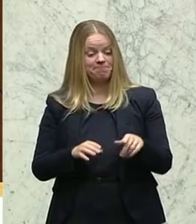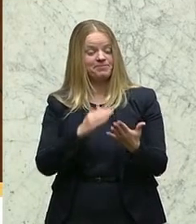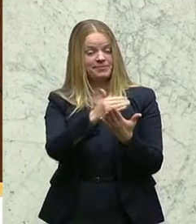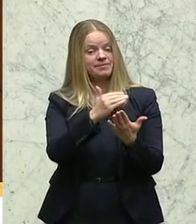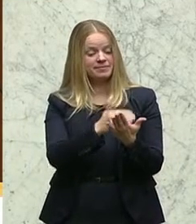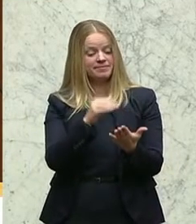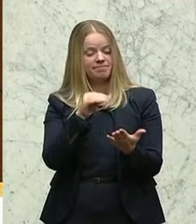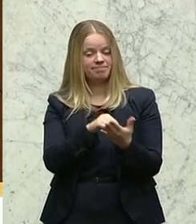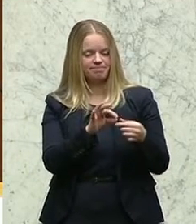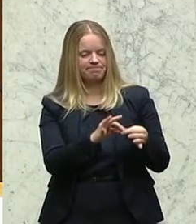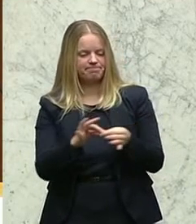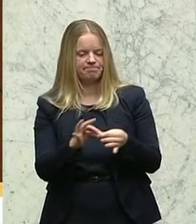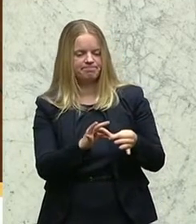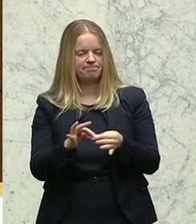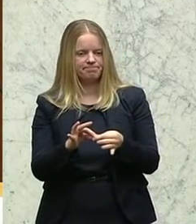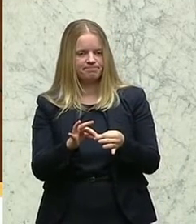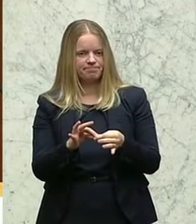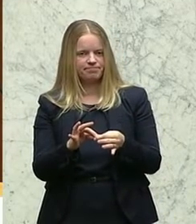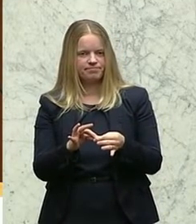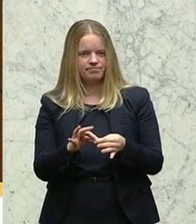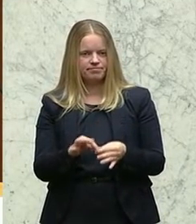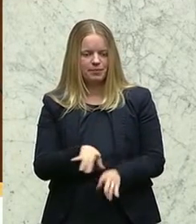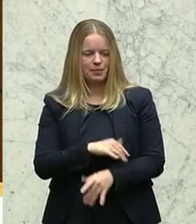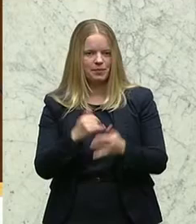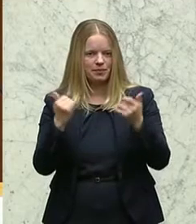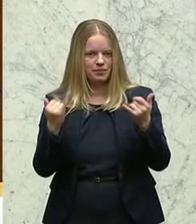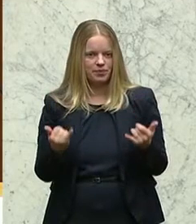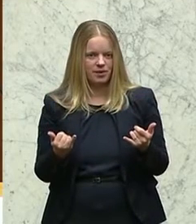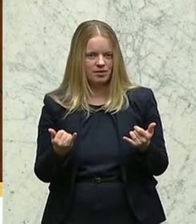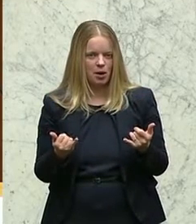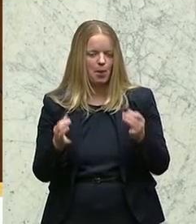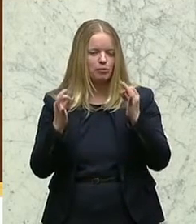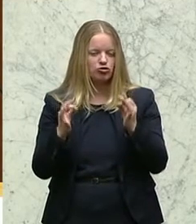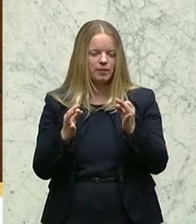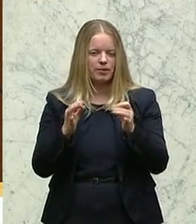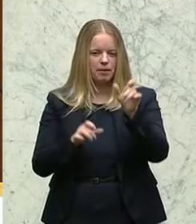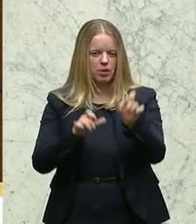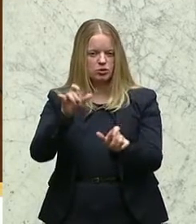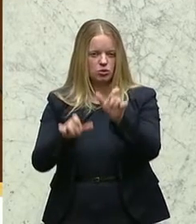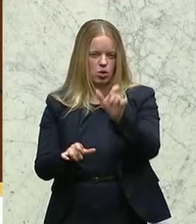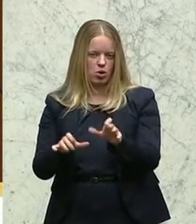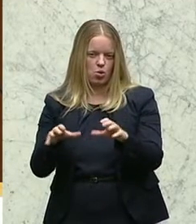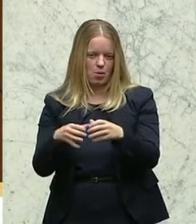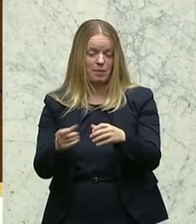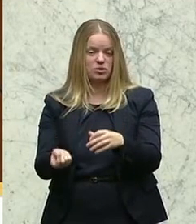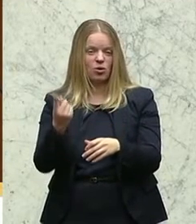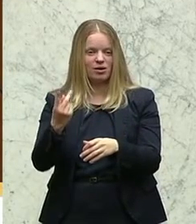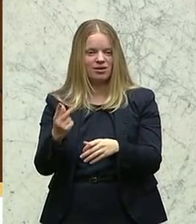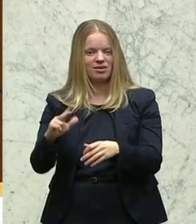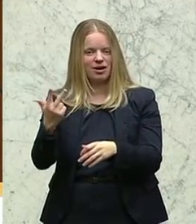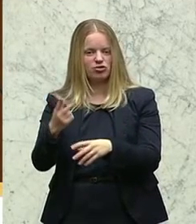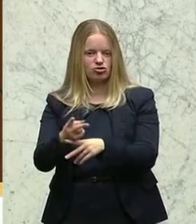In diesem Zusammenhang wird die bisherige Ungleichstellung von bestimmten Personengruppen, vor allem Drittstaatsangehörigen,